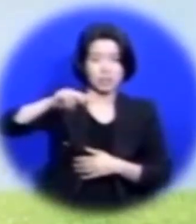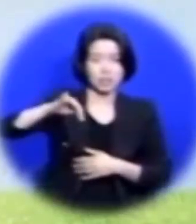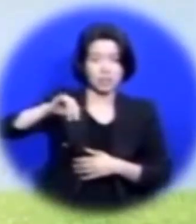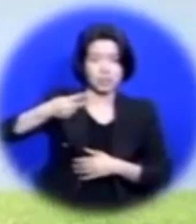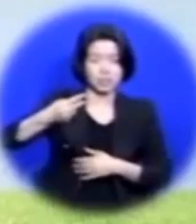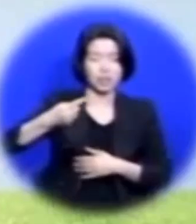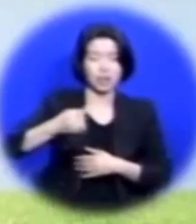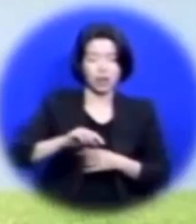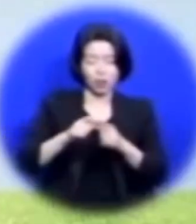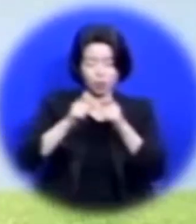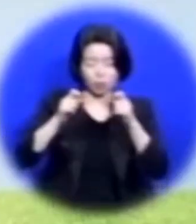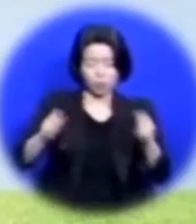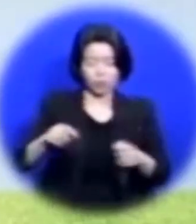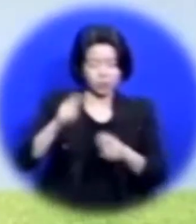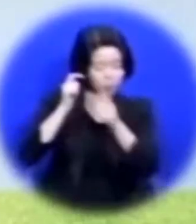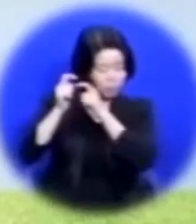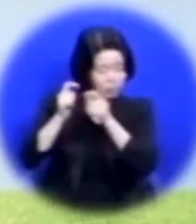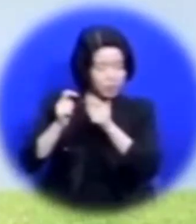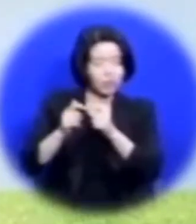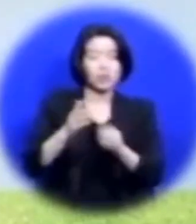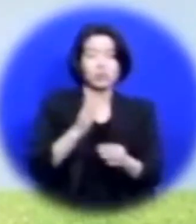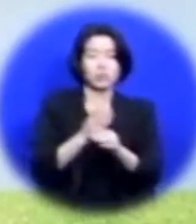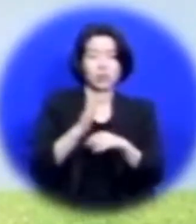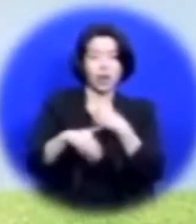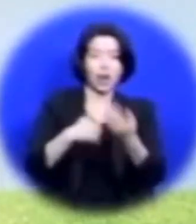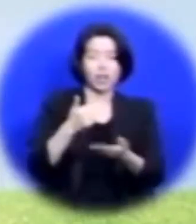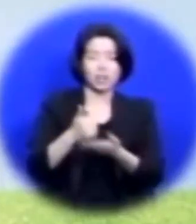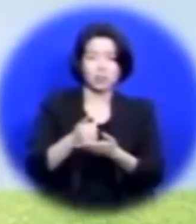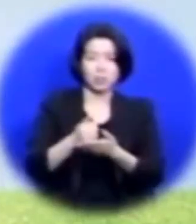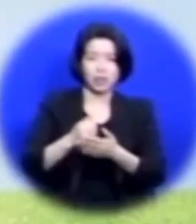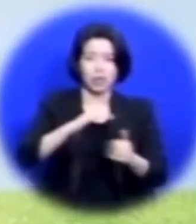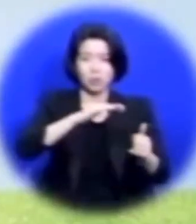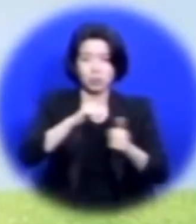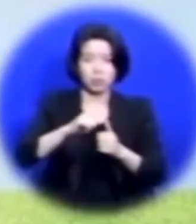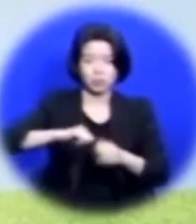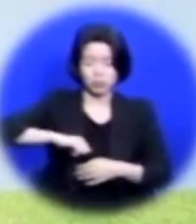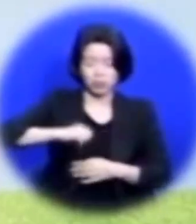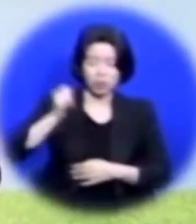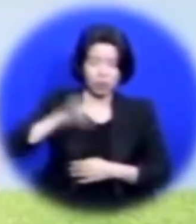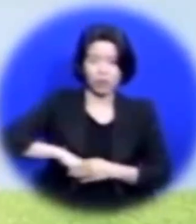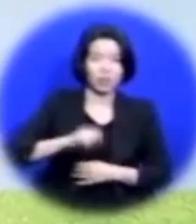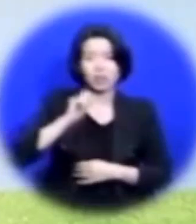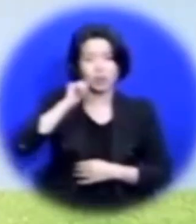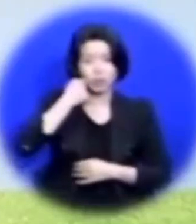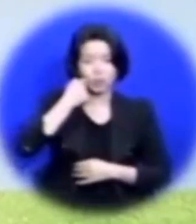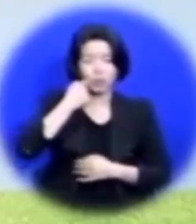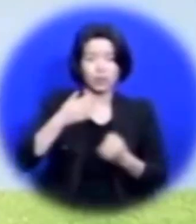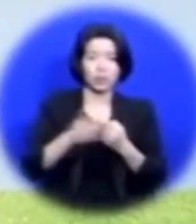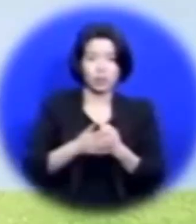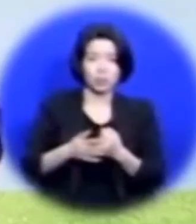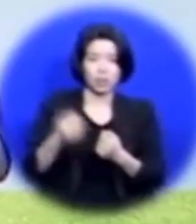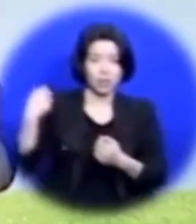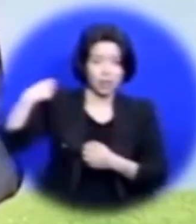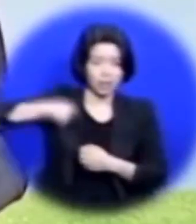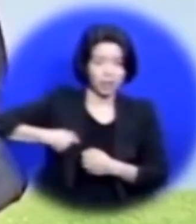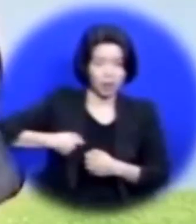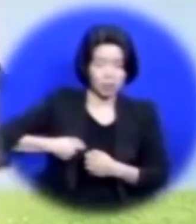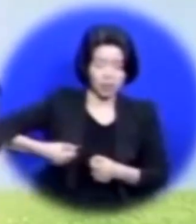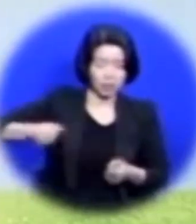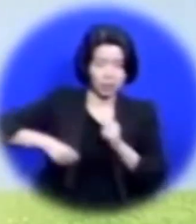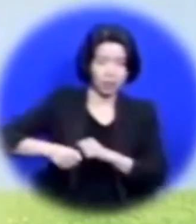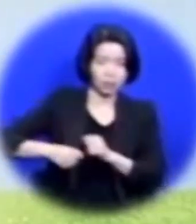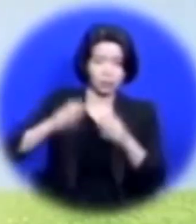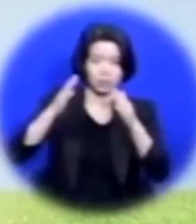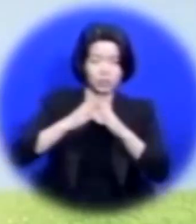기도하고 고민하다가 하나님의 부름을 도무지 거역할 수가 없어 그래서 그가 가방을 챙기고 집을 떠나서